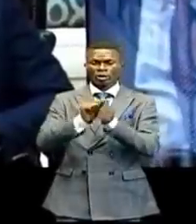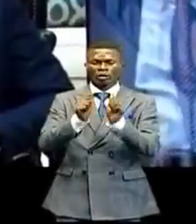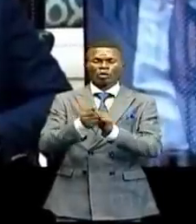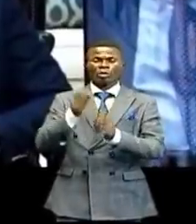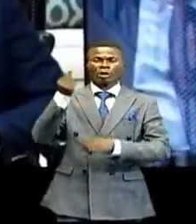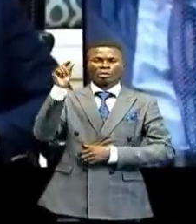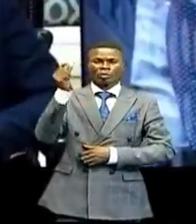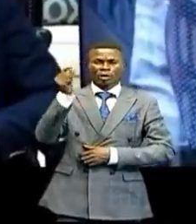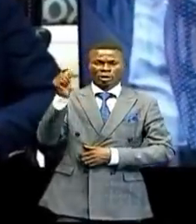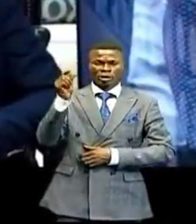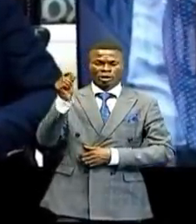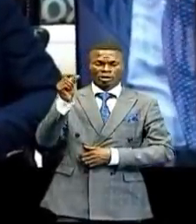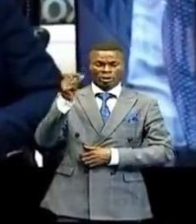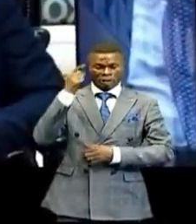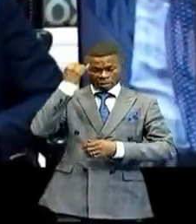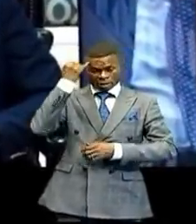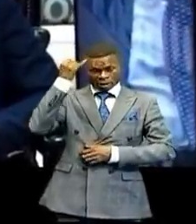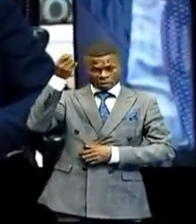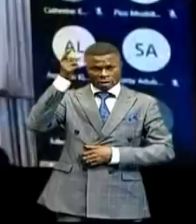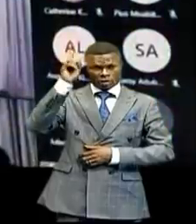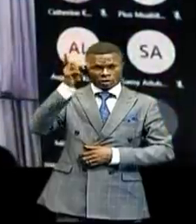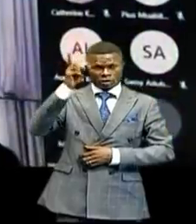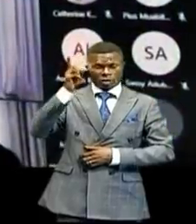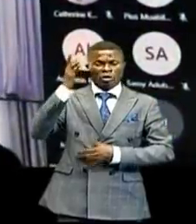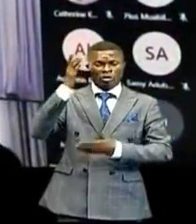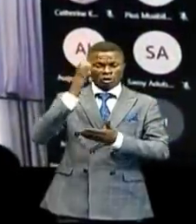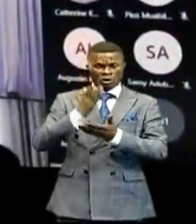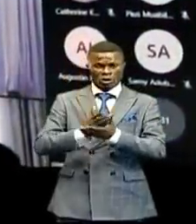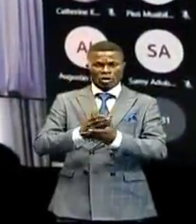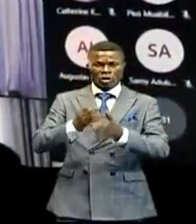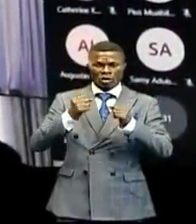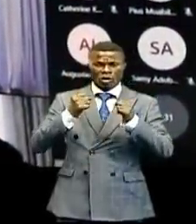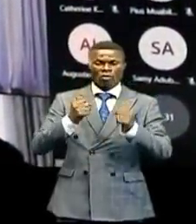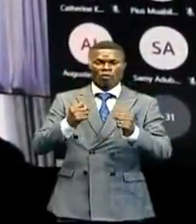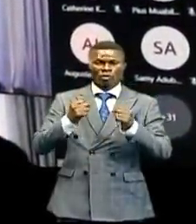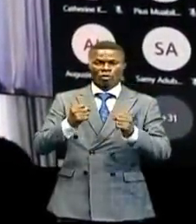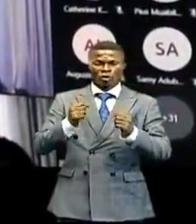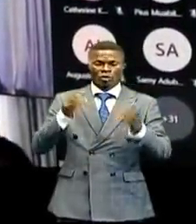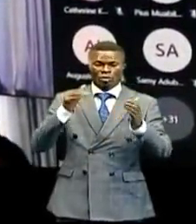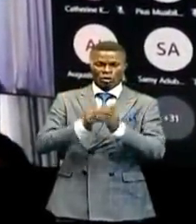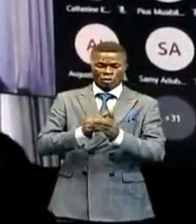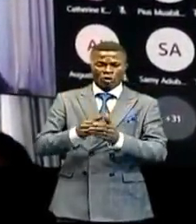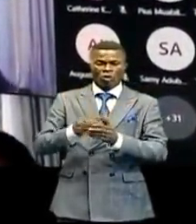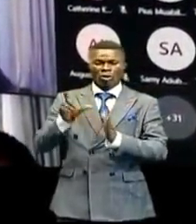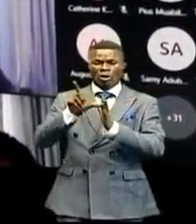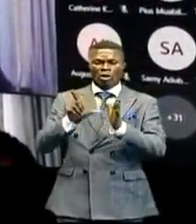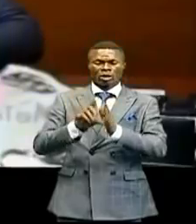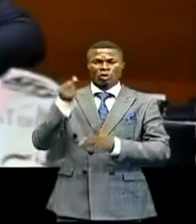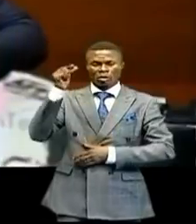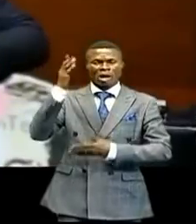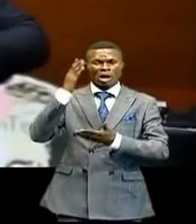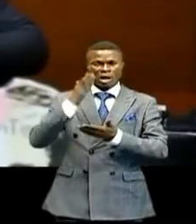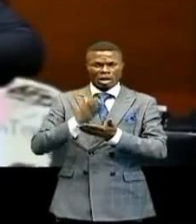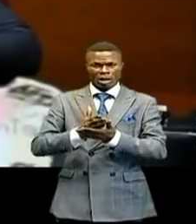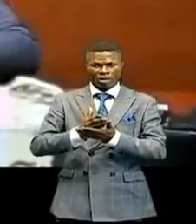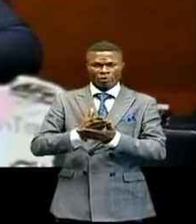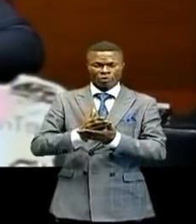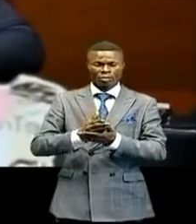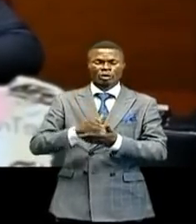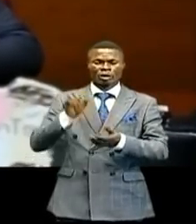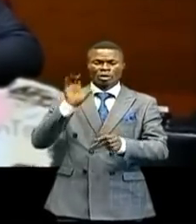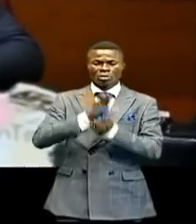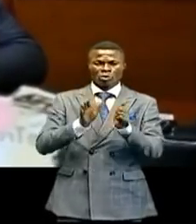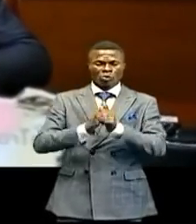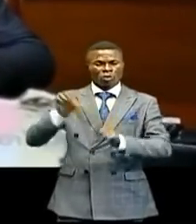minier, dans le souci de lutter efficacement contre la fraude minière et de mettre fin à une forme